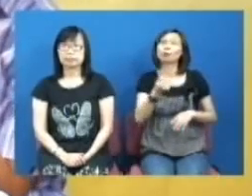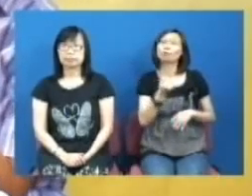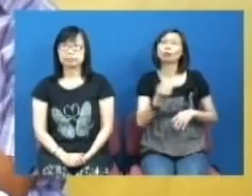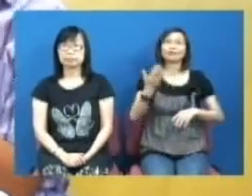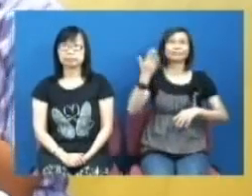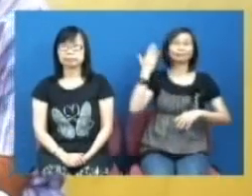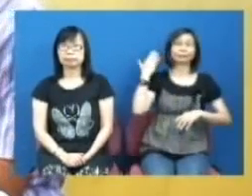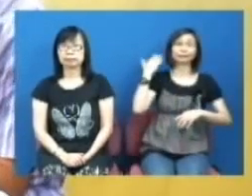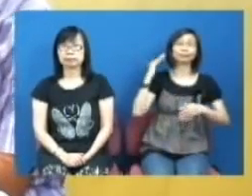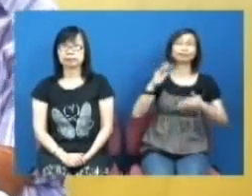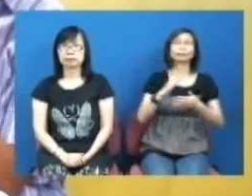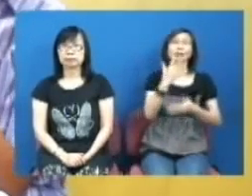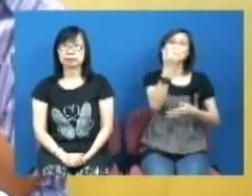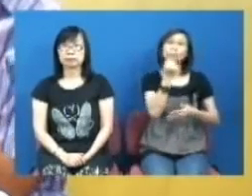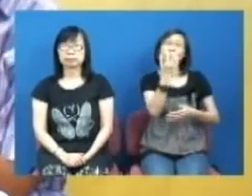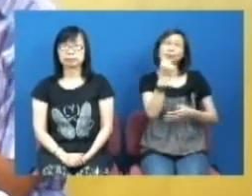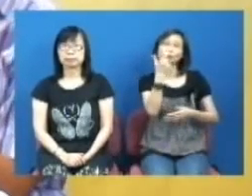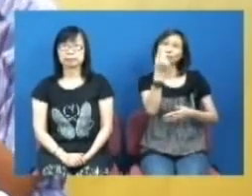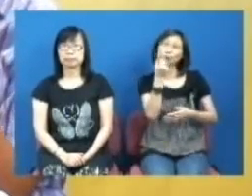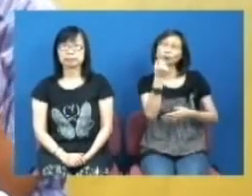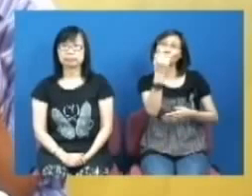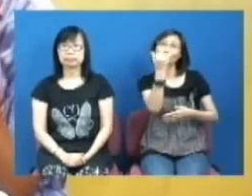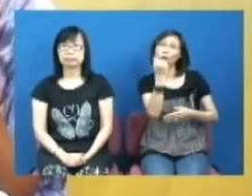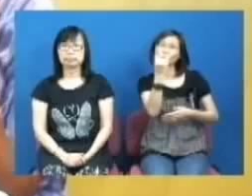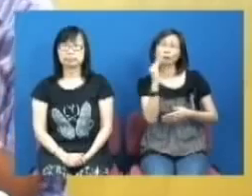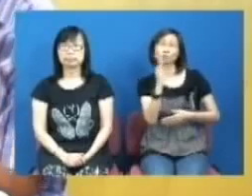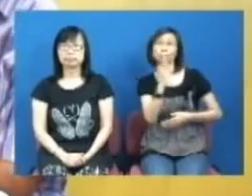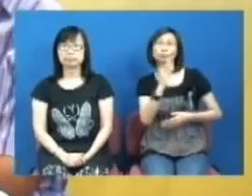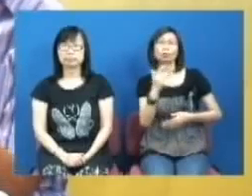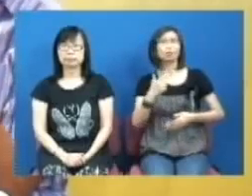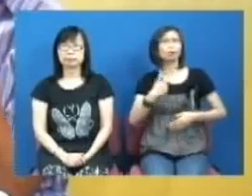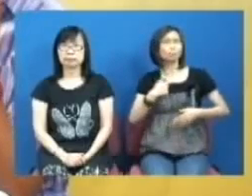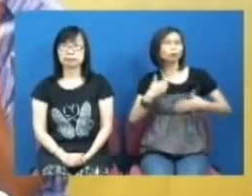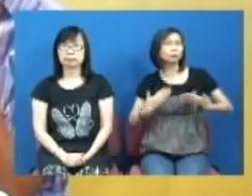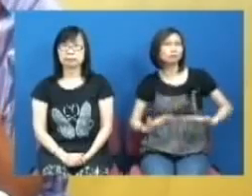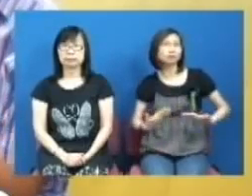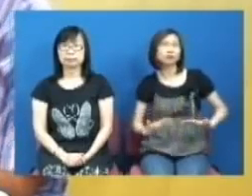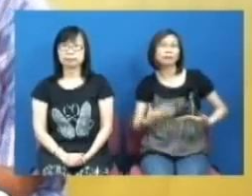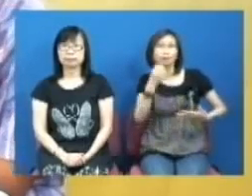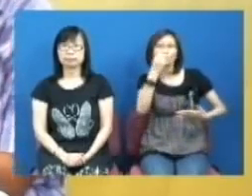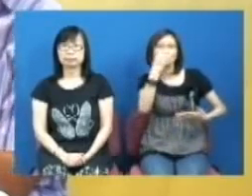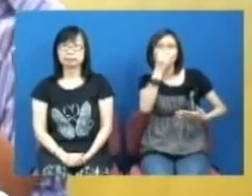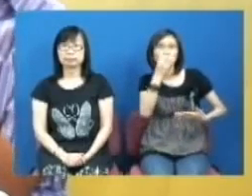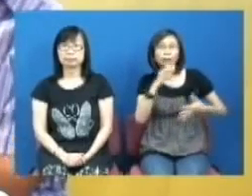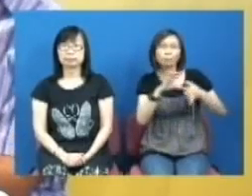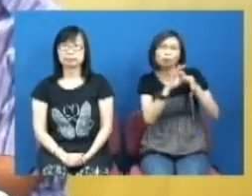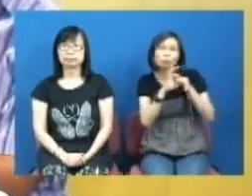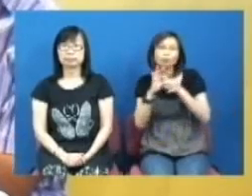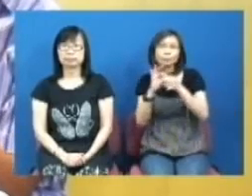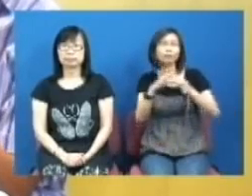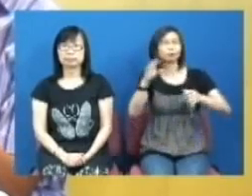況，咁第一樣嘢就係話，究竟我哋而家嗰個 context， 我哋嗰個脈絡係咪真係好